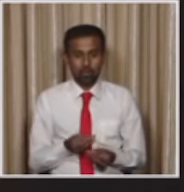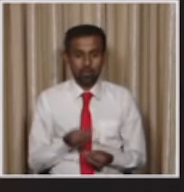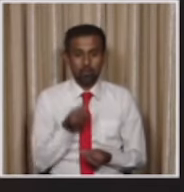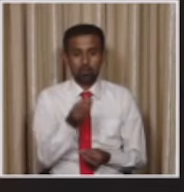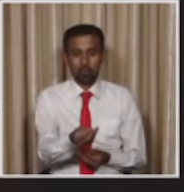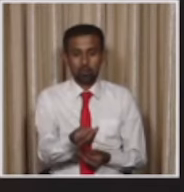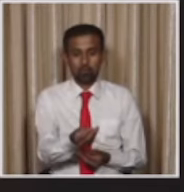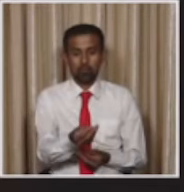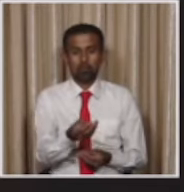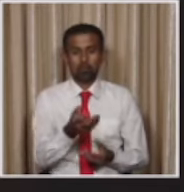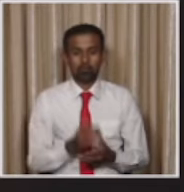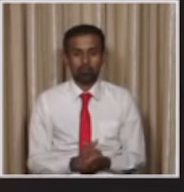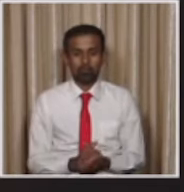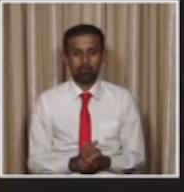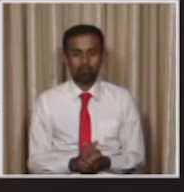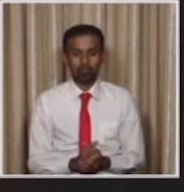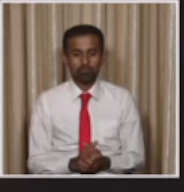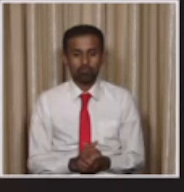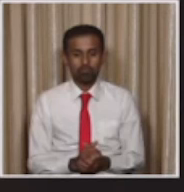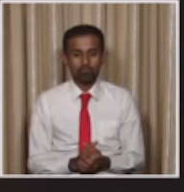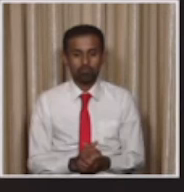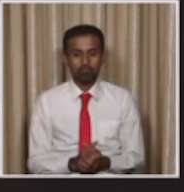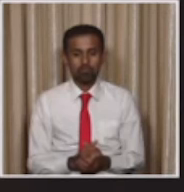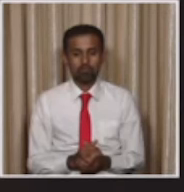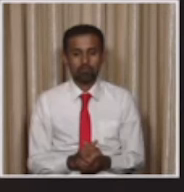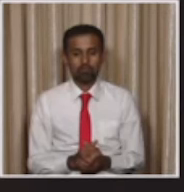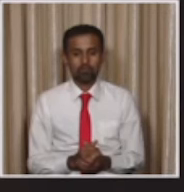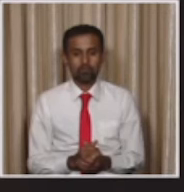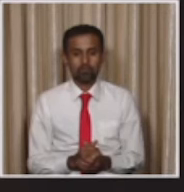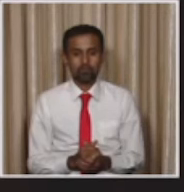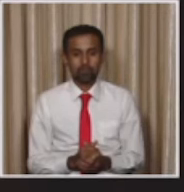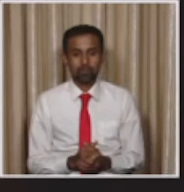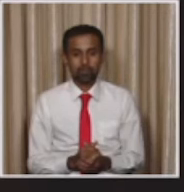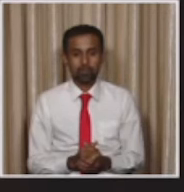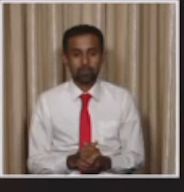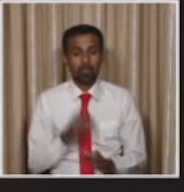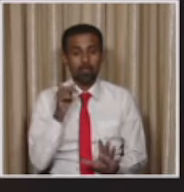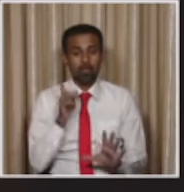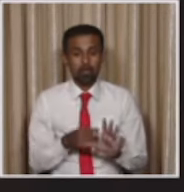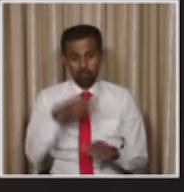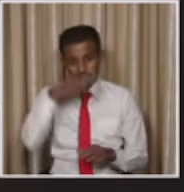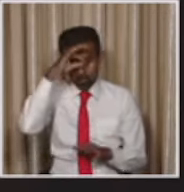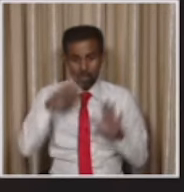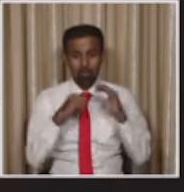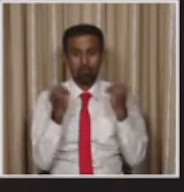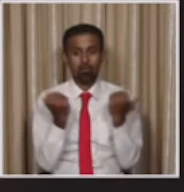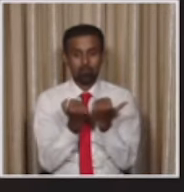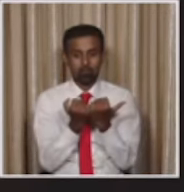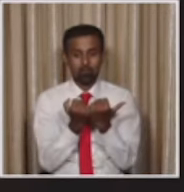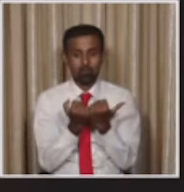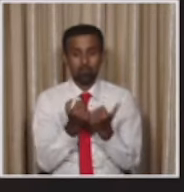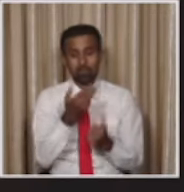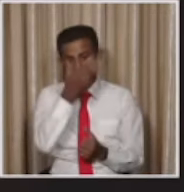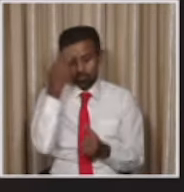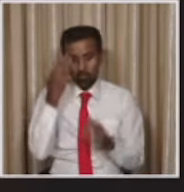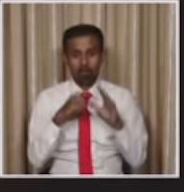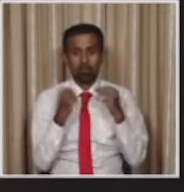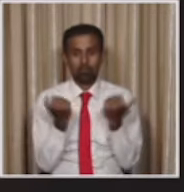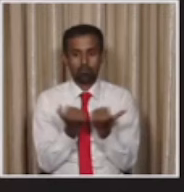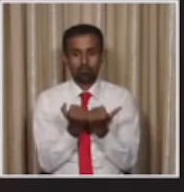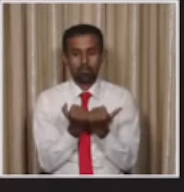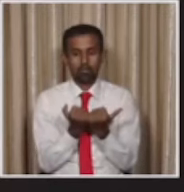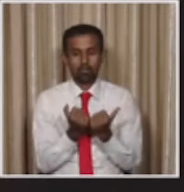ඒ කියන්නේ දැන් බක් මාසෙට ලං වෙනවා. අවුරුදු සිංහල අලුත් අවුරුදු සිංහල දෙමළ අලුත්